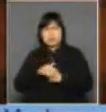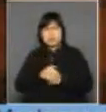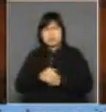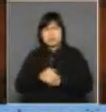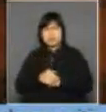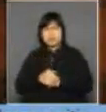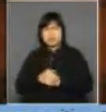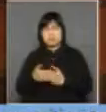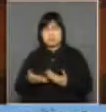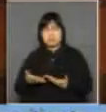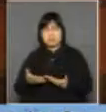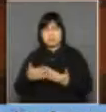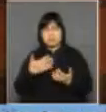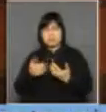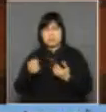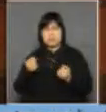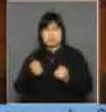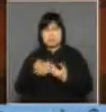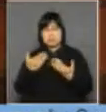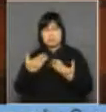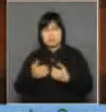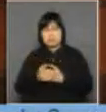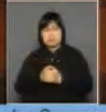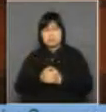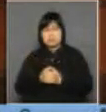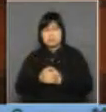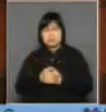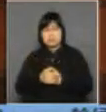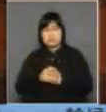今次呢個事件只係令到